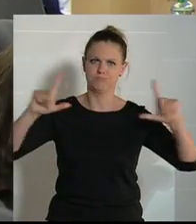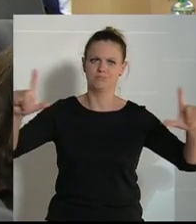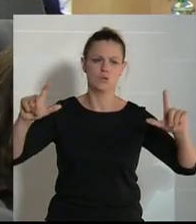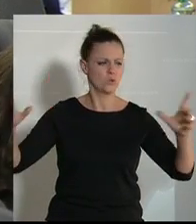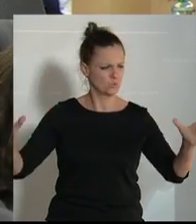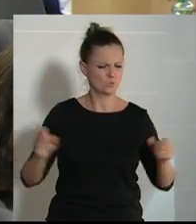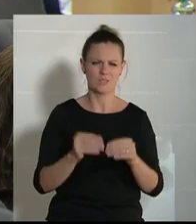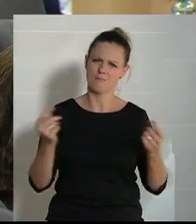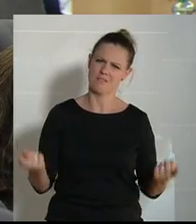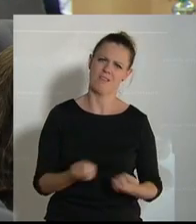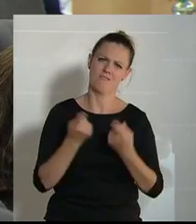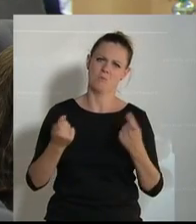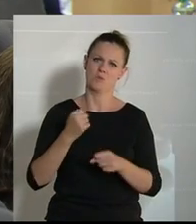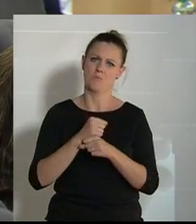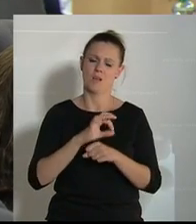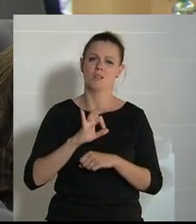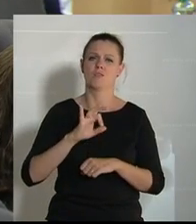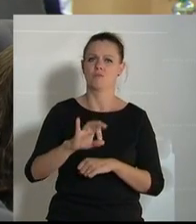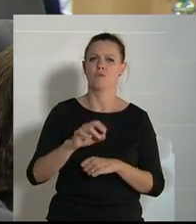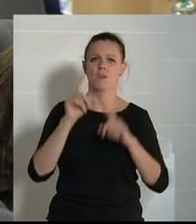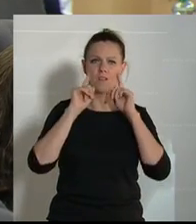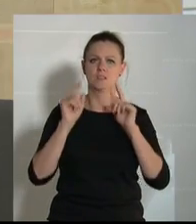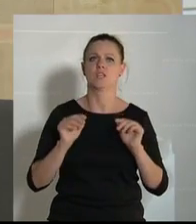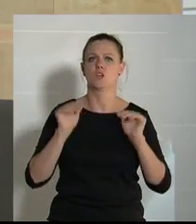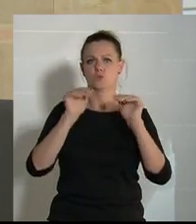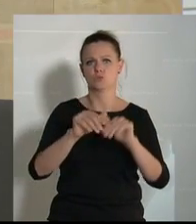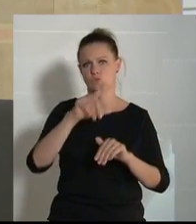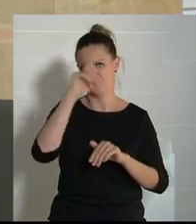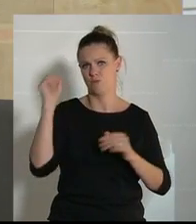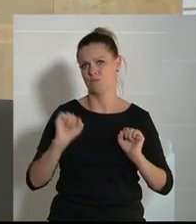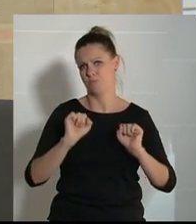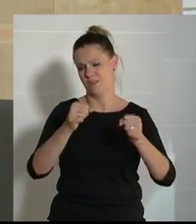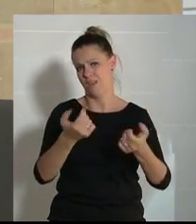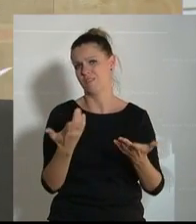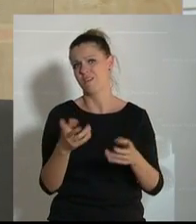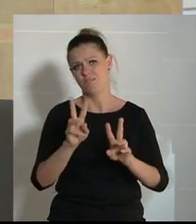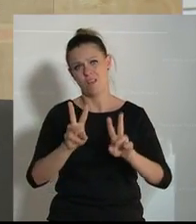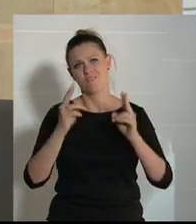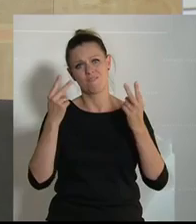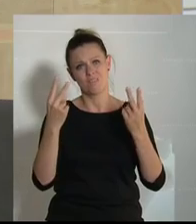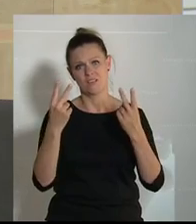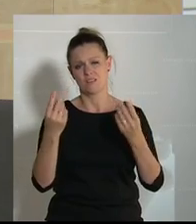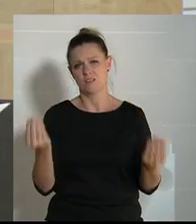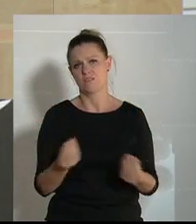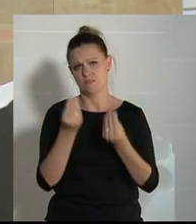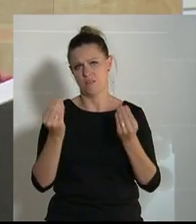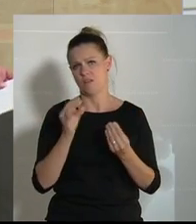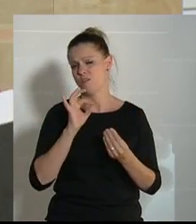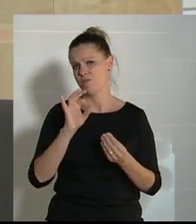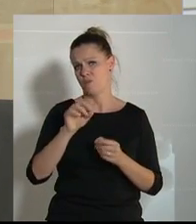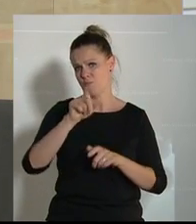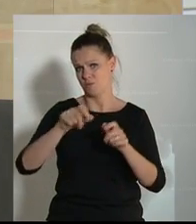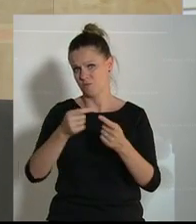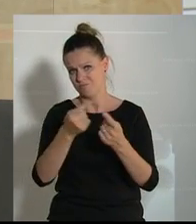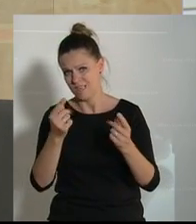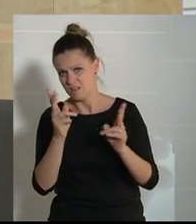mir, werben Sie mit uns für dieses Tierschutzvolksbegehren als ein wichtiges Anliegen zu Unterstützung jener, die hier nicht direkt